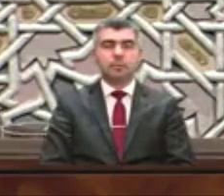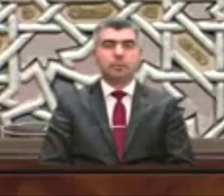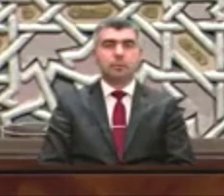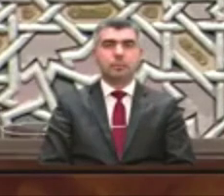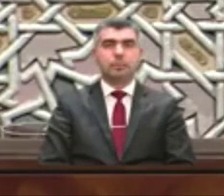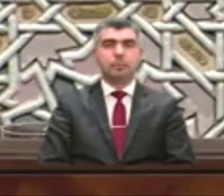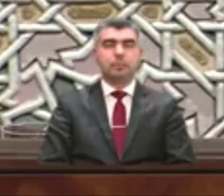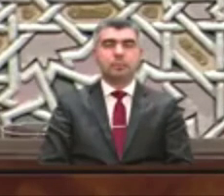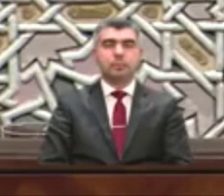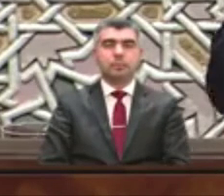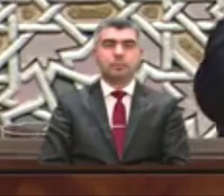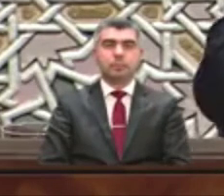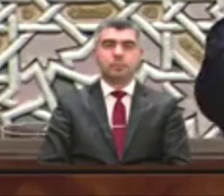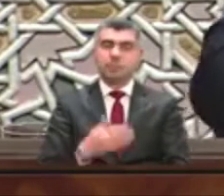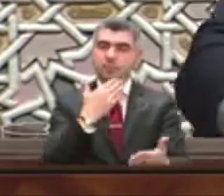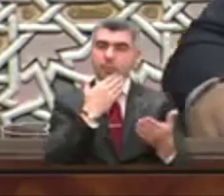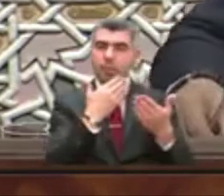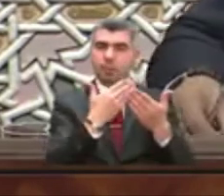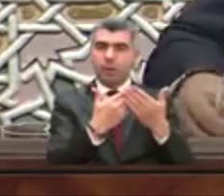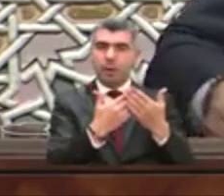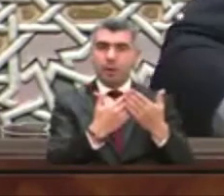فيما تبقى من الوقت. شكرا سيد